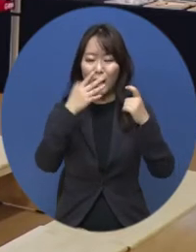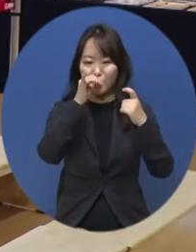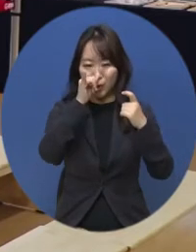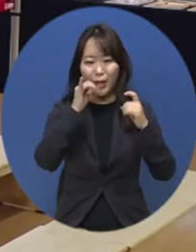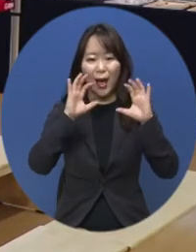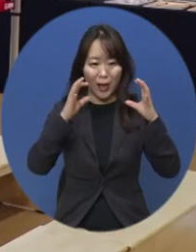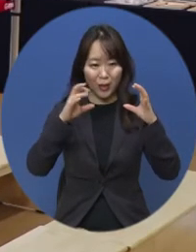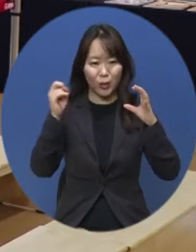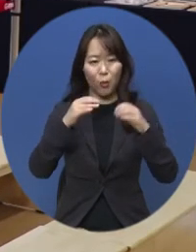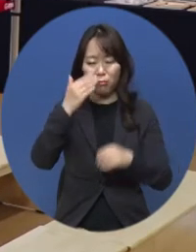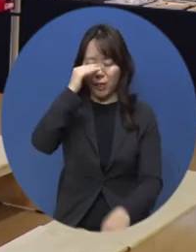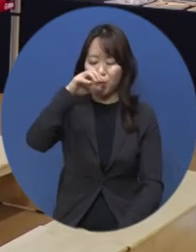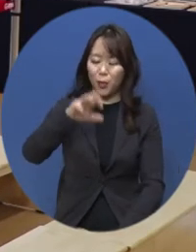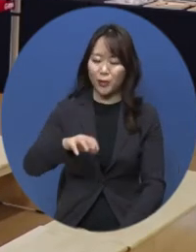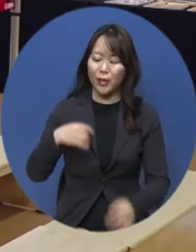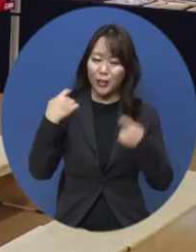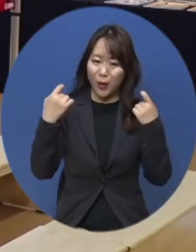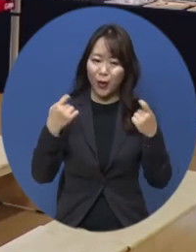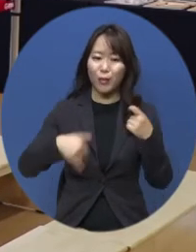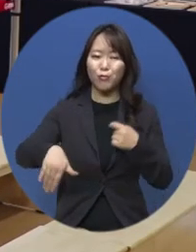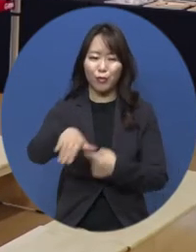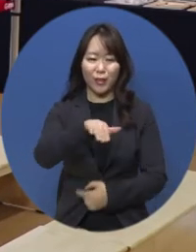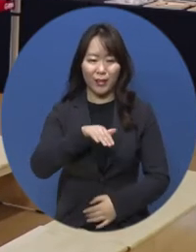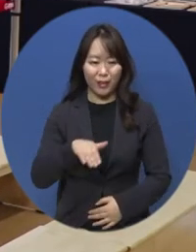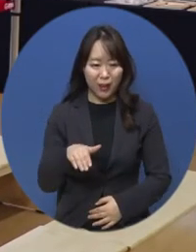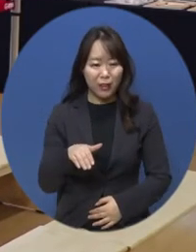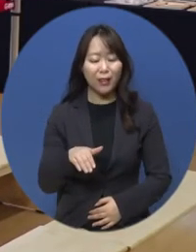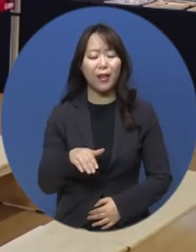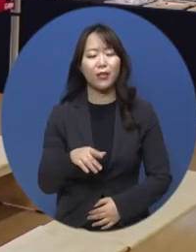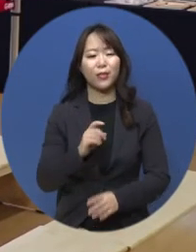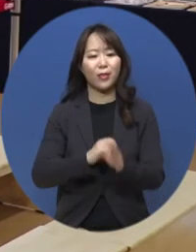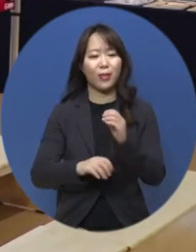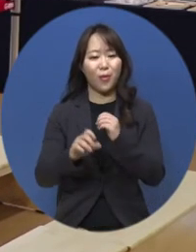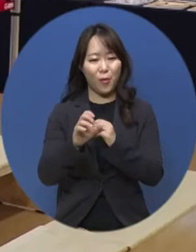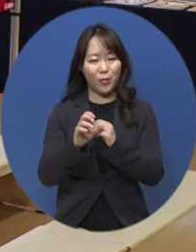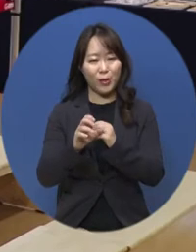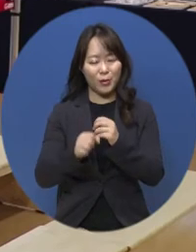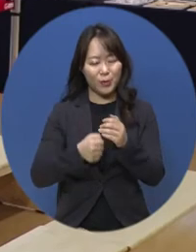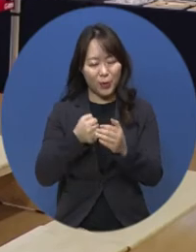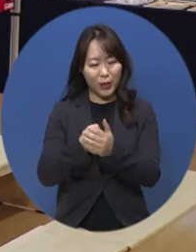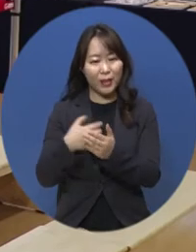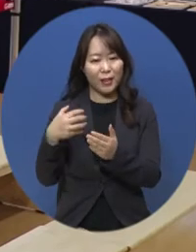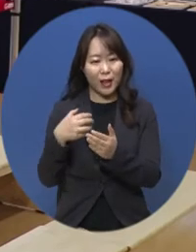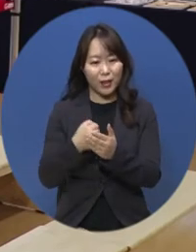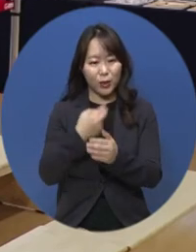아이들과 낯선 곳으로 떠날 우리네에게 한 걸음씩 뗄 용기를